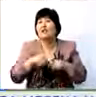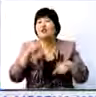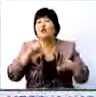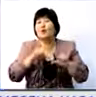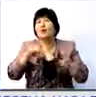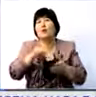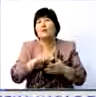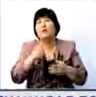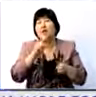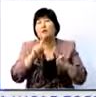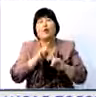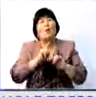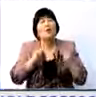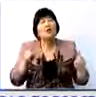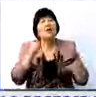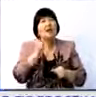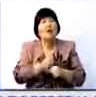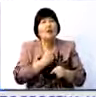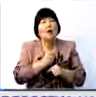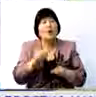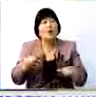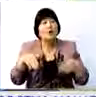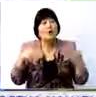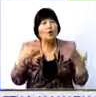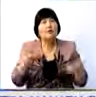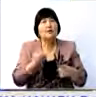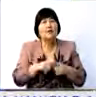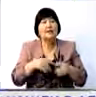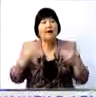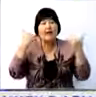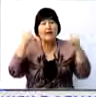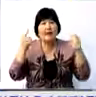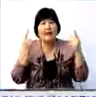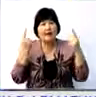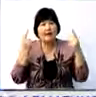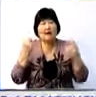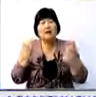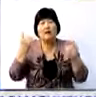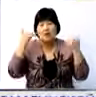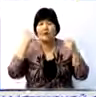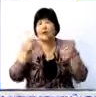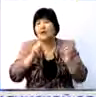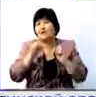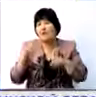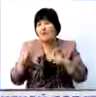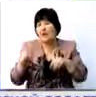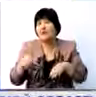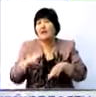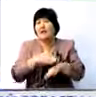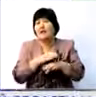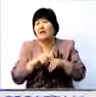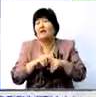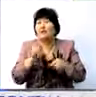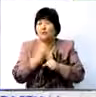университета представил на форуме уникальную разработку. Он предлагает рога и копыта крупного рогатого скота, которые зачастую выбрасываются,